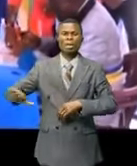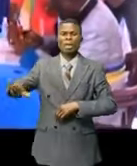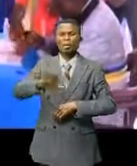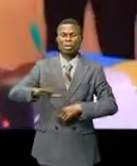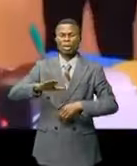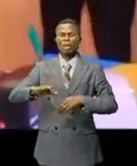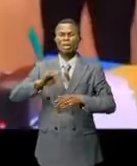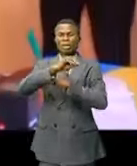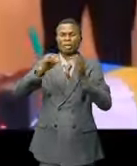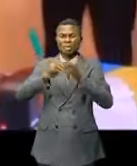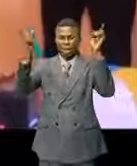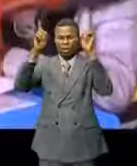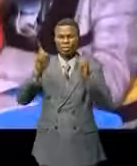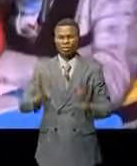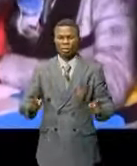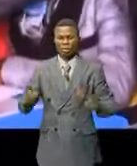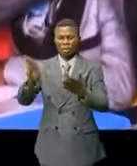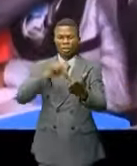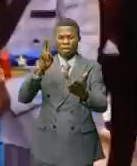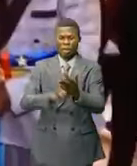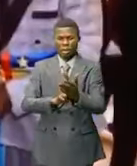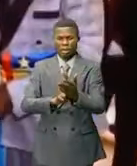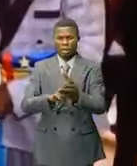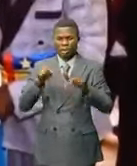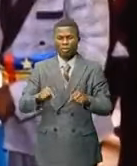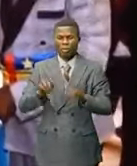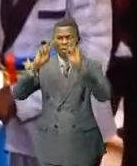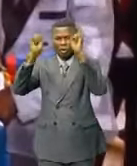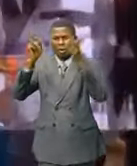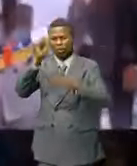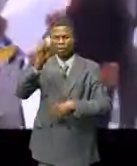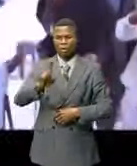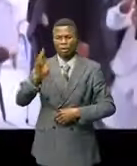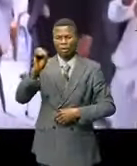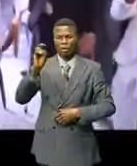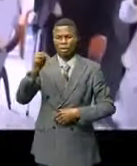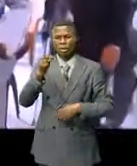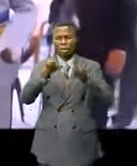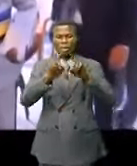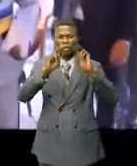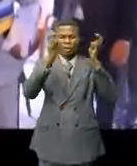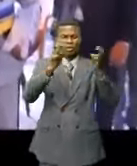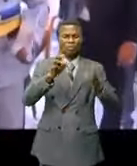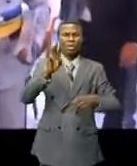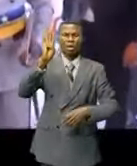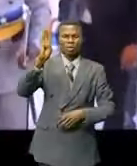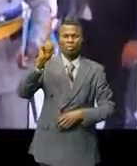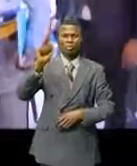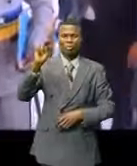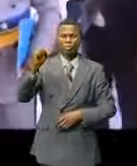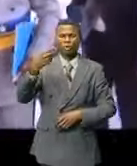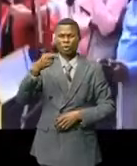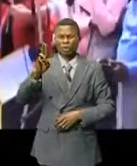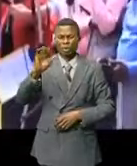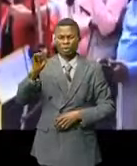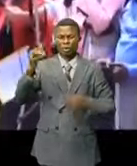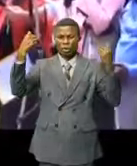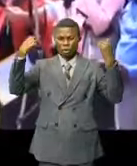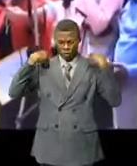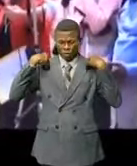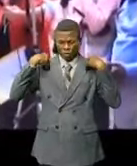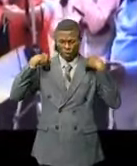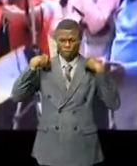un accord de jumelage a été signé ce jour entre la ville de Zongo et la ville de Bangui. Prenant la parole, le maire Sezo